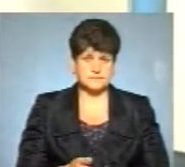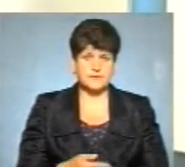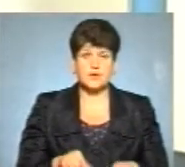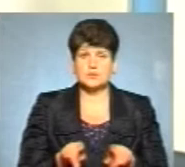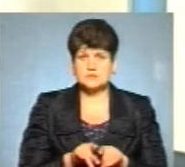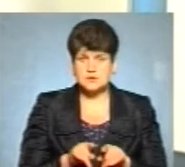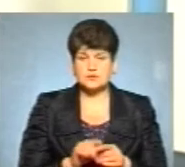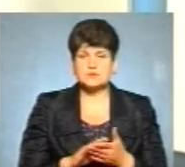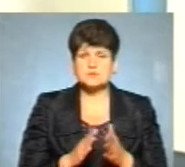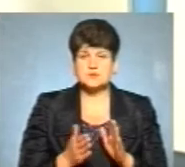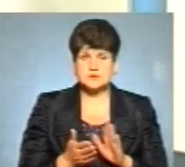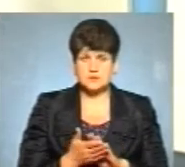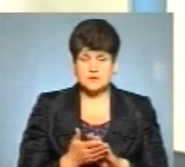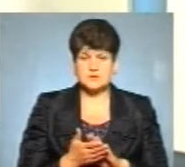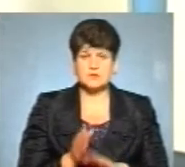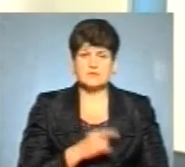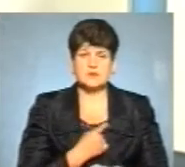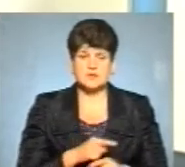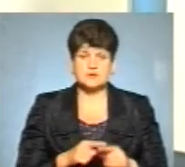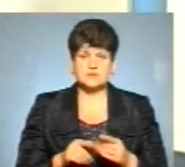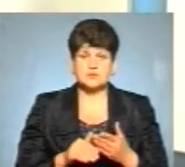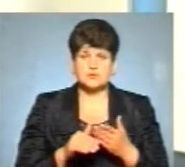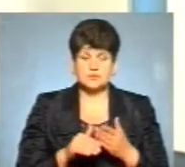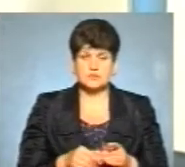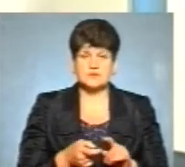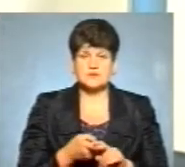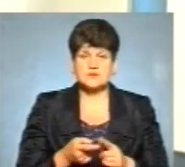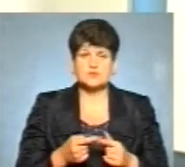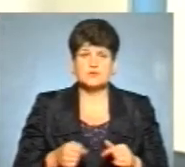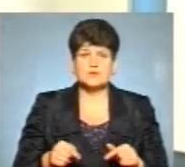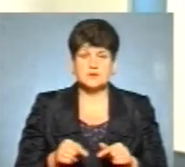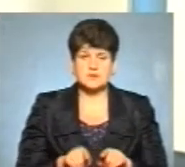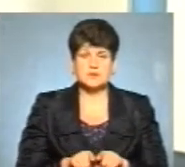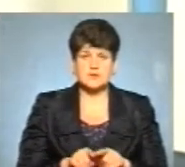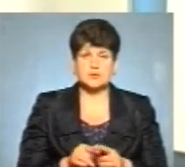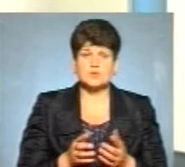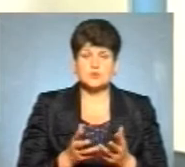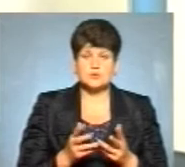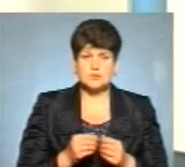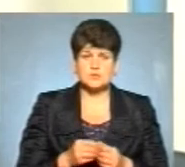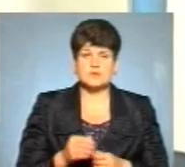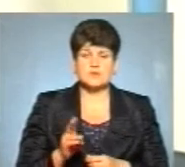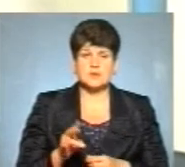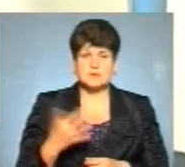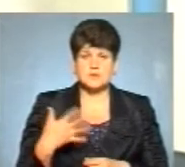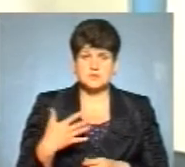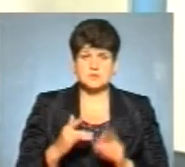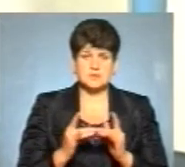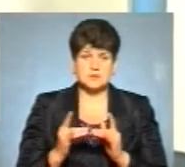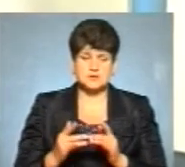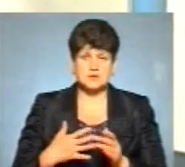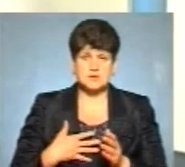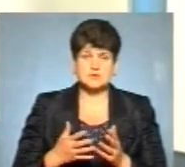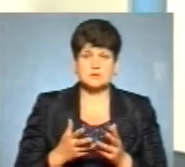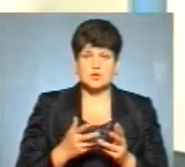Аналогічна ситуація і в лікарні швидкої допомоги, в інфекційному відділенні, яке також розраховане на 50 ліжок, і за нашими